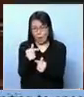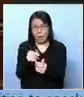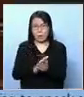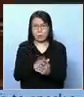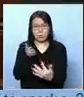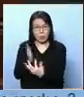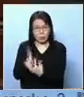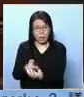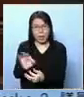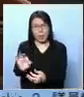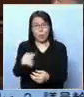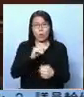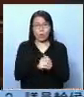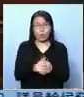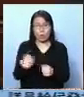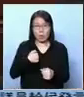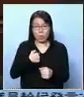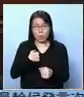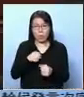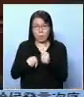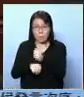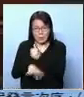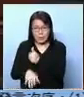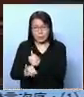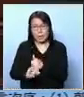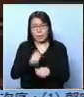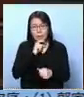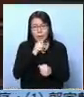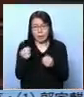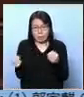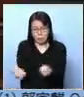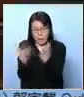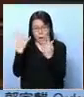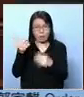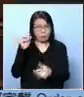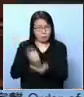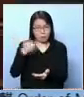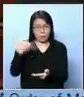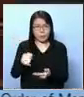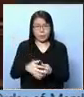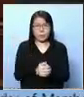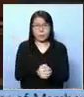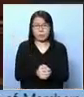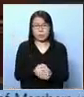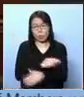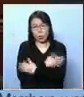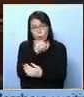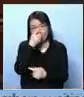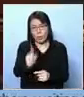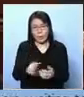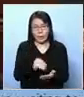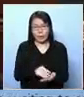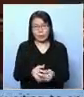受到侵犯。你喺我嘅领事馆度放个屁我都唔准啊！何况你攞个炸弹嚟炸我？爱港嘅定义系乜嘢？